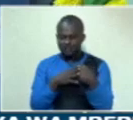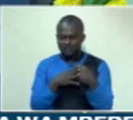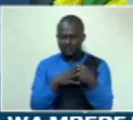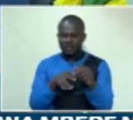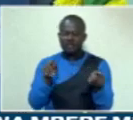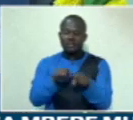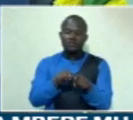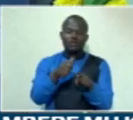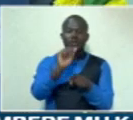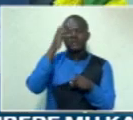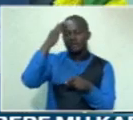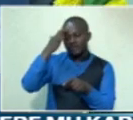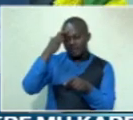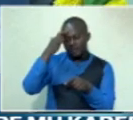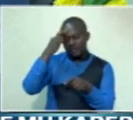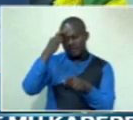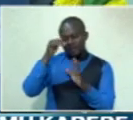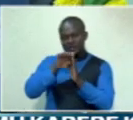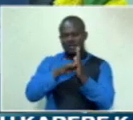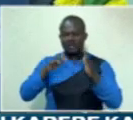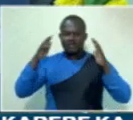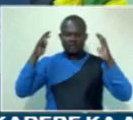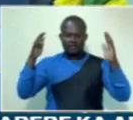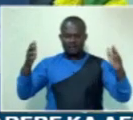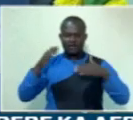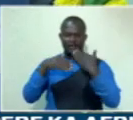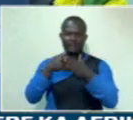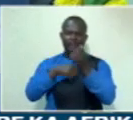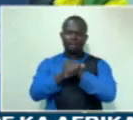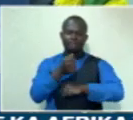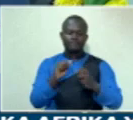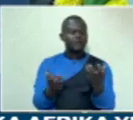Nk'uko mubyuka rero, gahunda ni ngari cyane, irimo ibikorwa